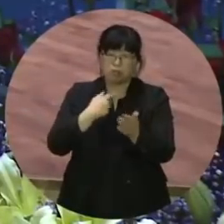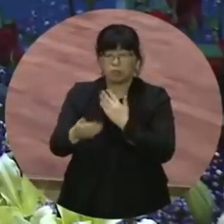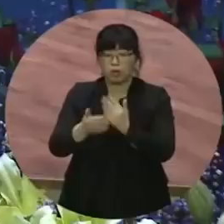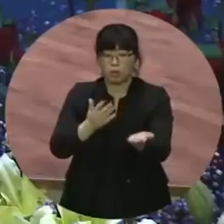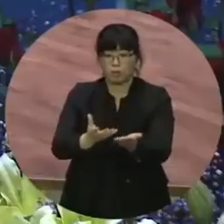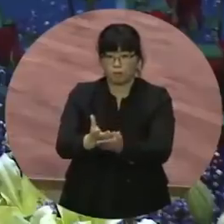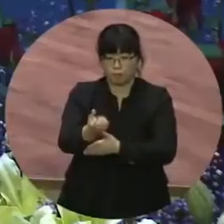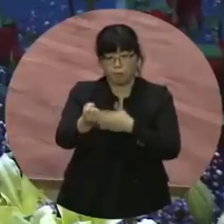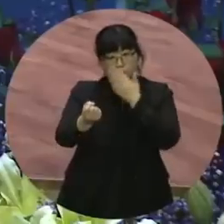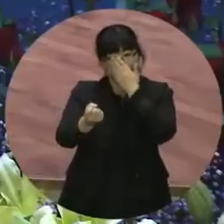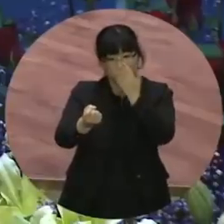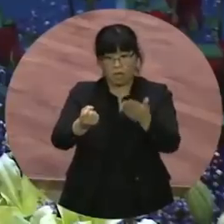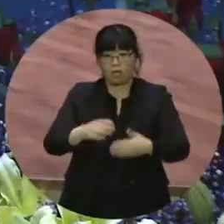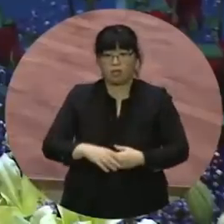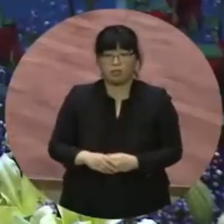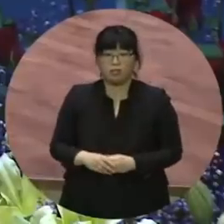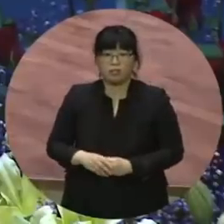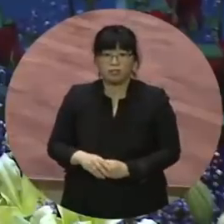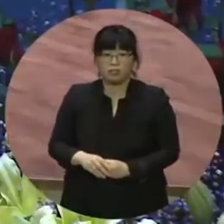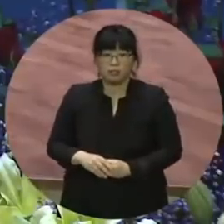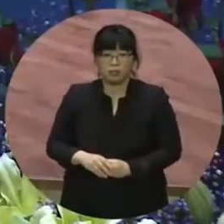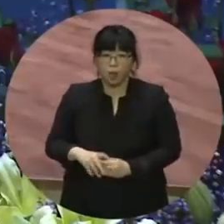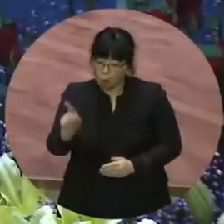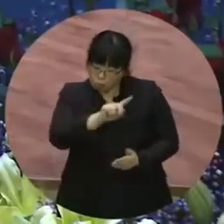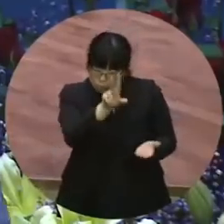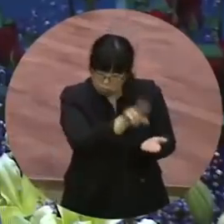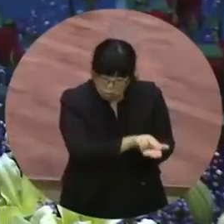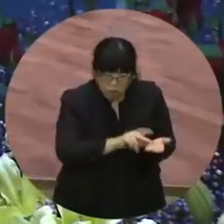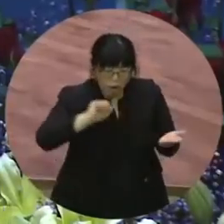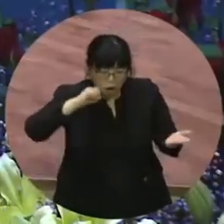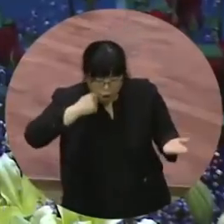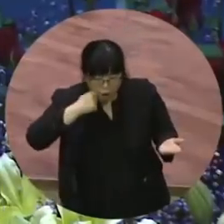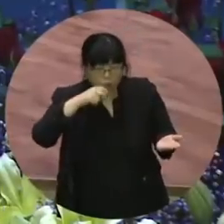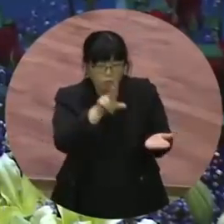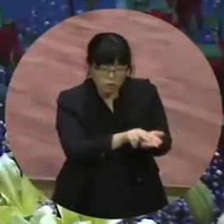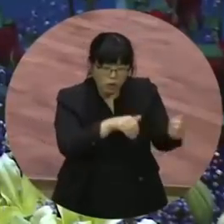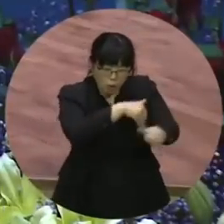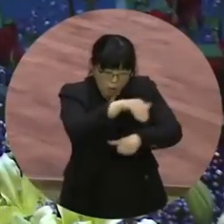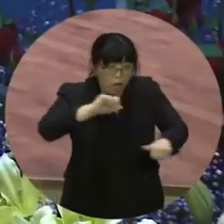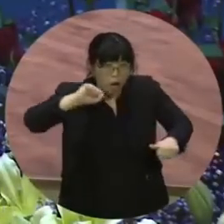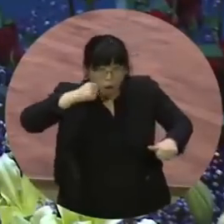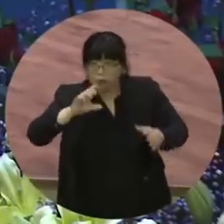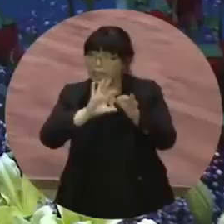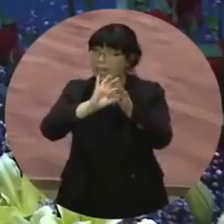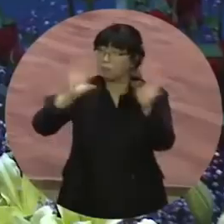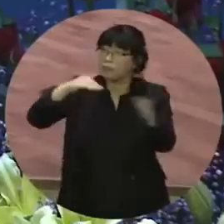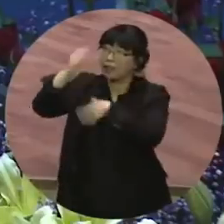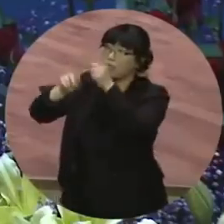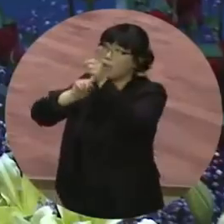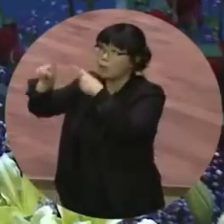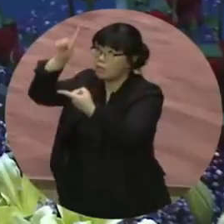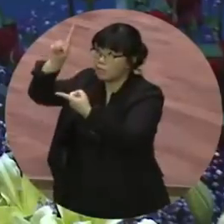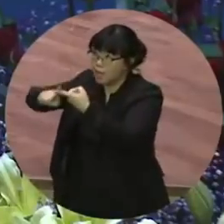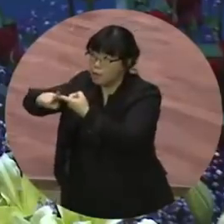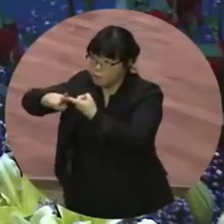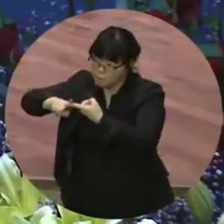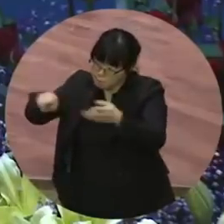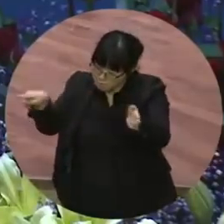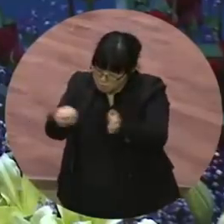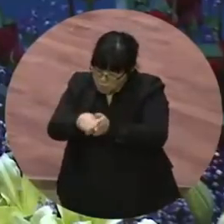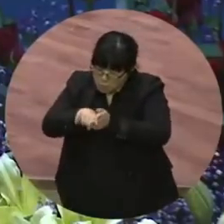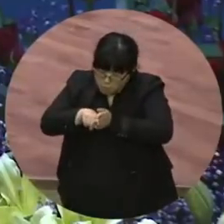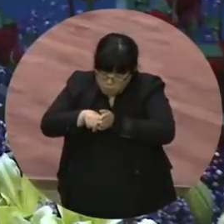어려움이 있어도 막 힘든 일이 있어도 아멘하고 흔들리지 말고 나가면 응답이 올 텐데. 그 나가다가 좀 힘든 일이 생겨